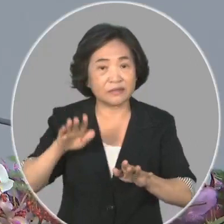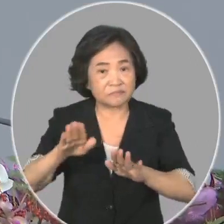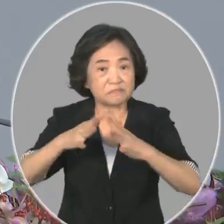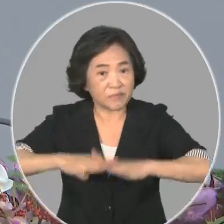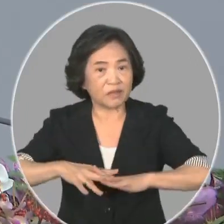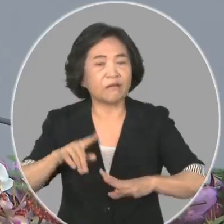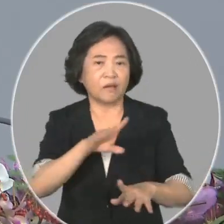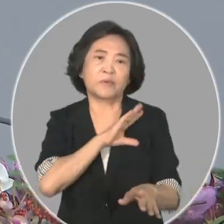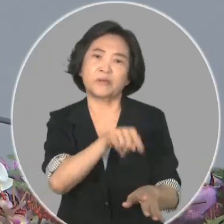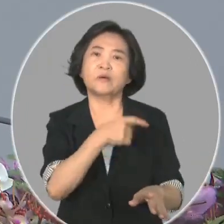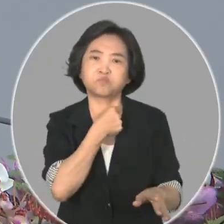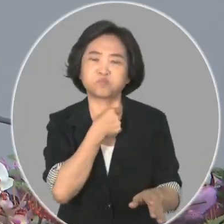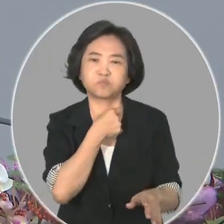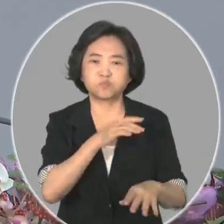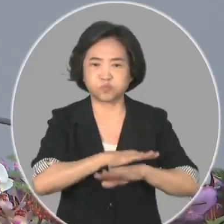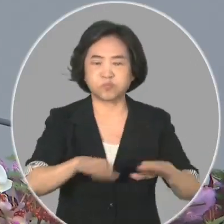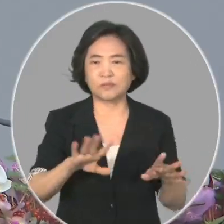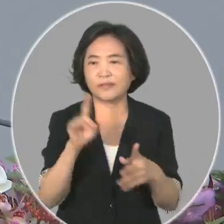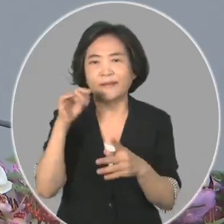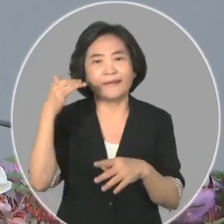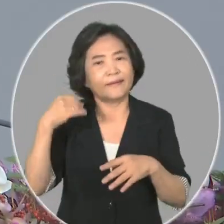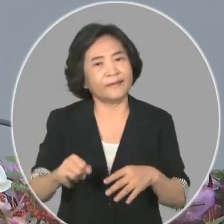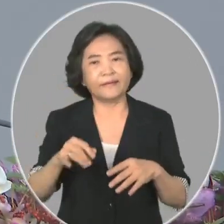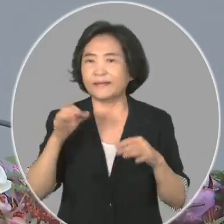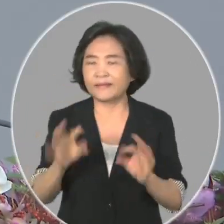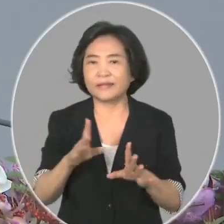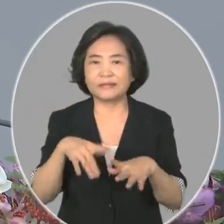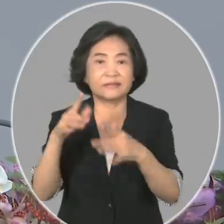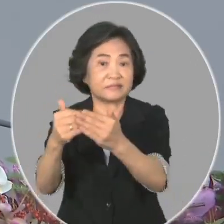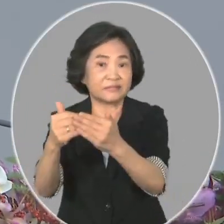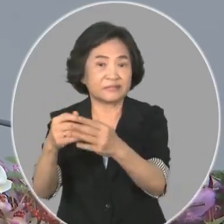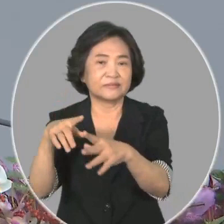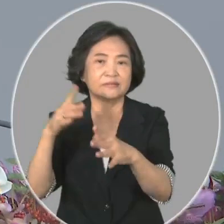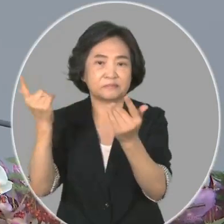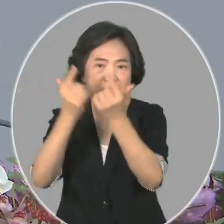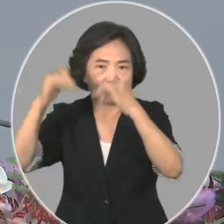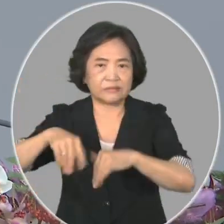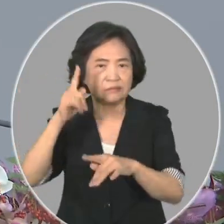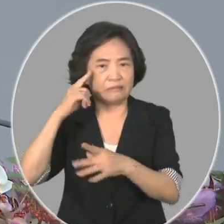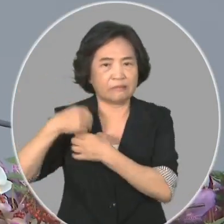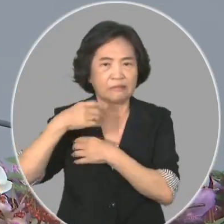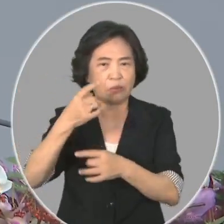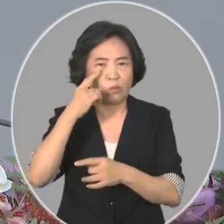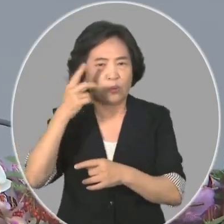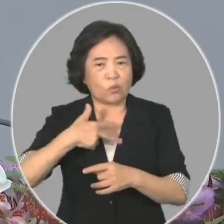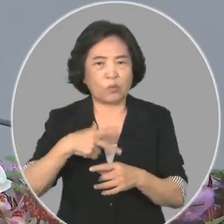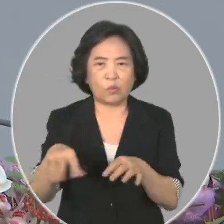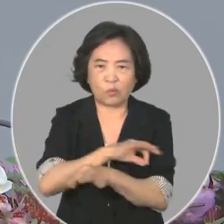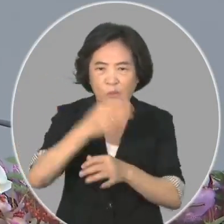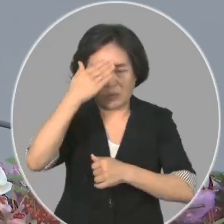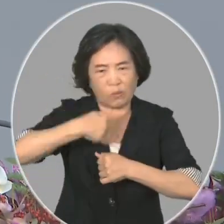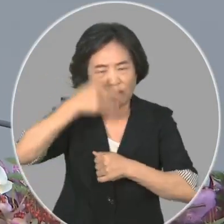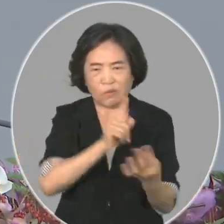是，近年来北京当局日益升高军事恫吓、外交打压、贸易阻